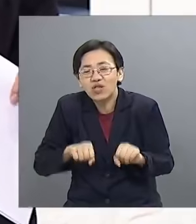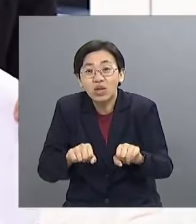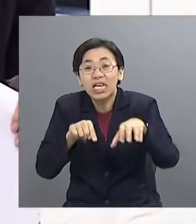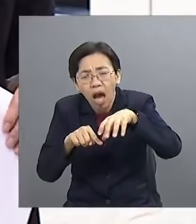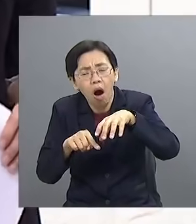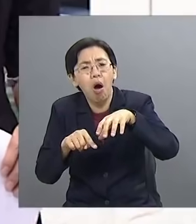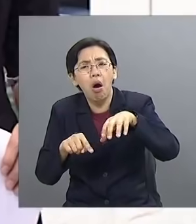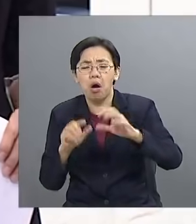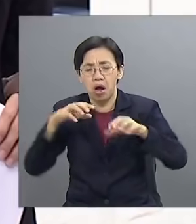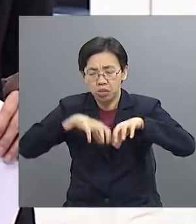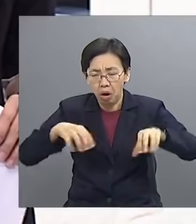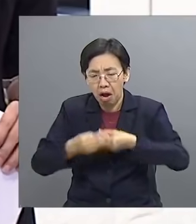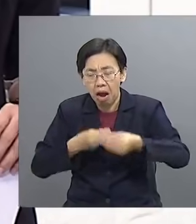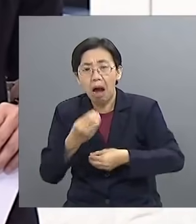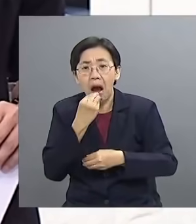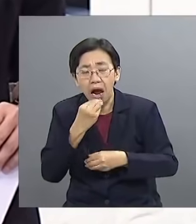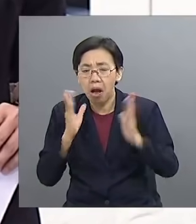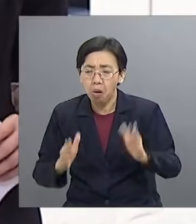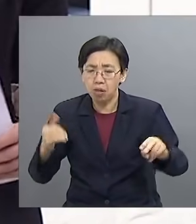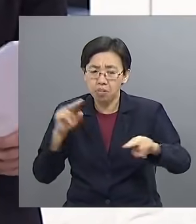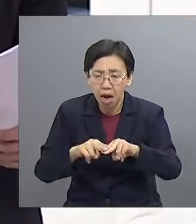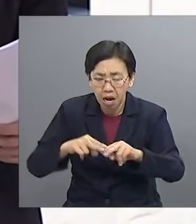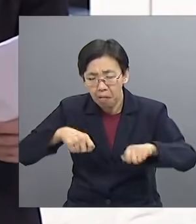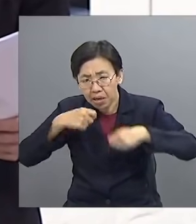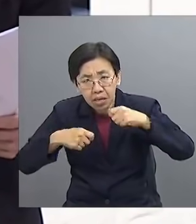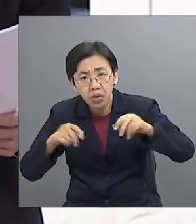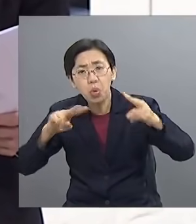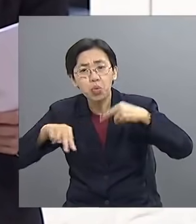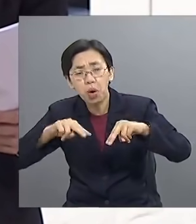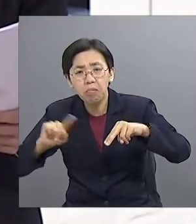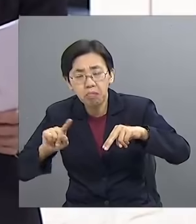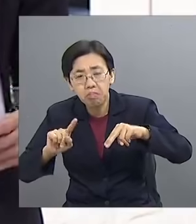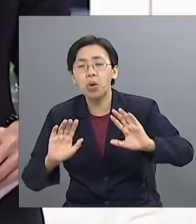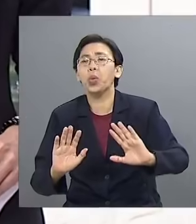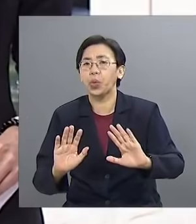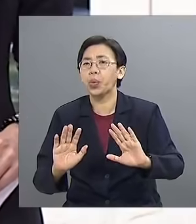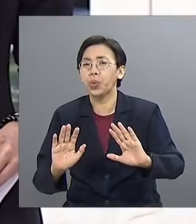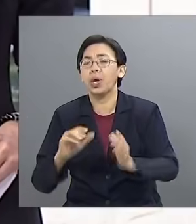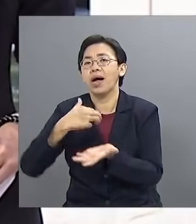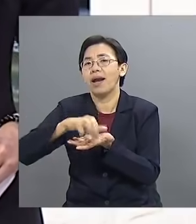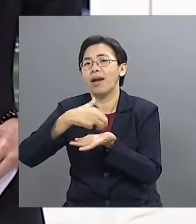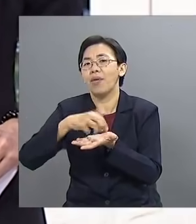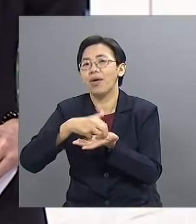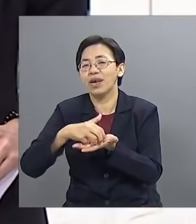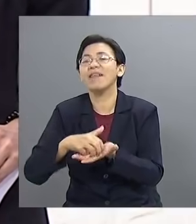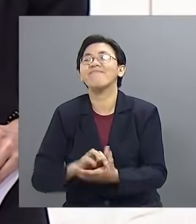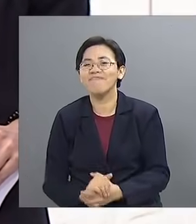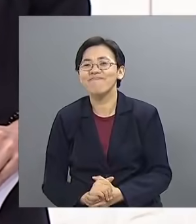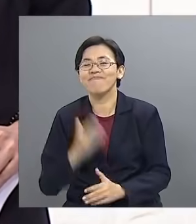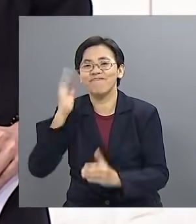ามานั่งกินในร้านนี่ต้องตรวจอะไรยังไงกันบ้างนะคะเดี๋ยวไปติดตามรายงานจากคุณมัคควันเสือคำ